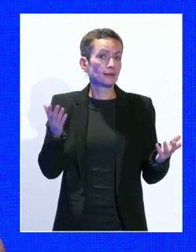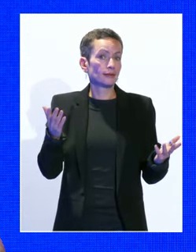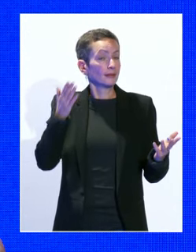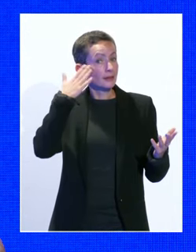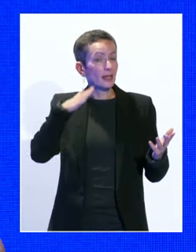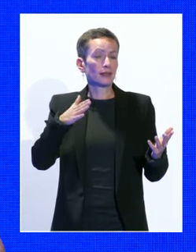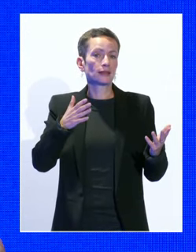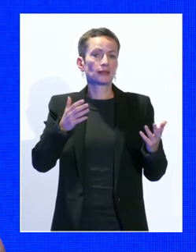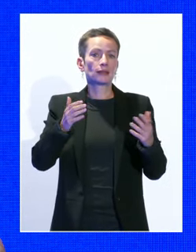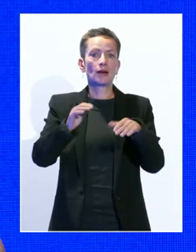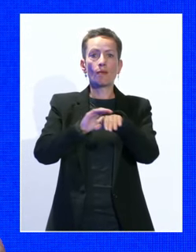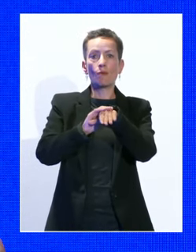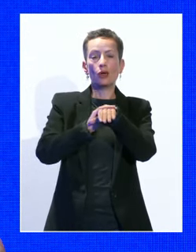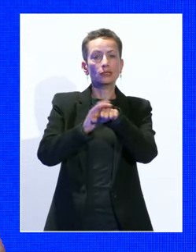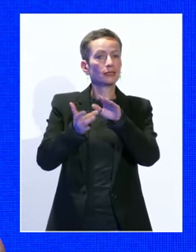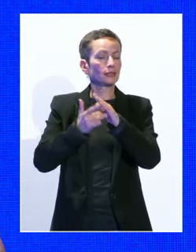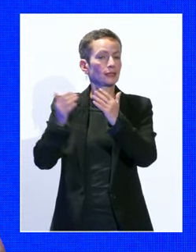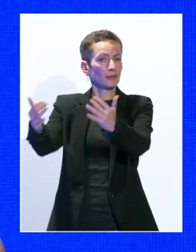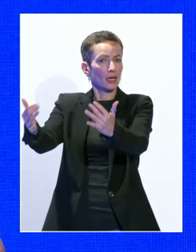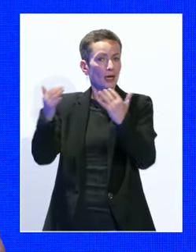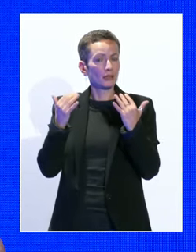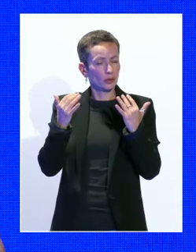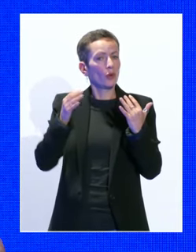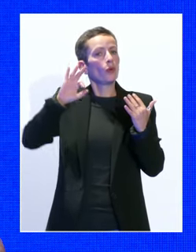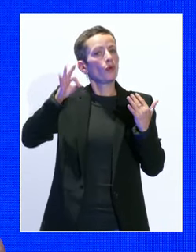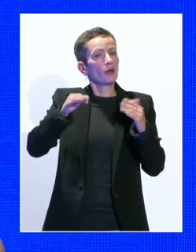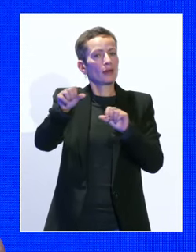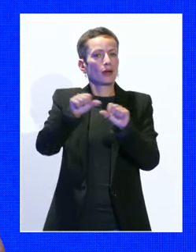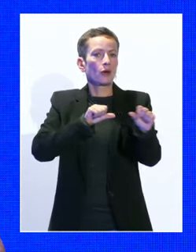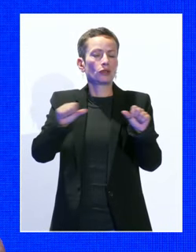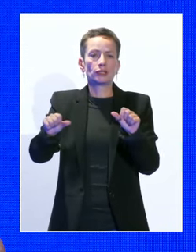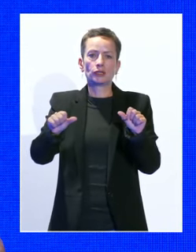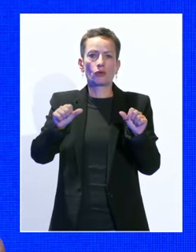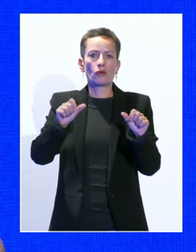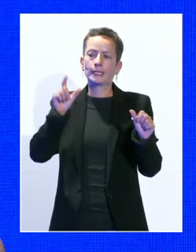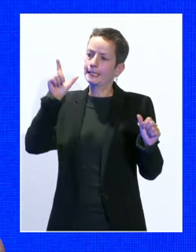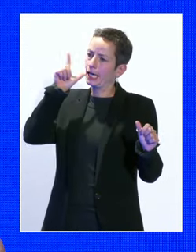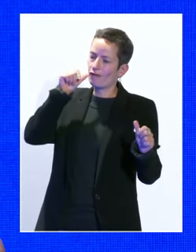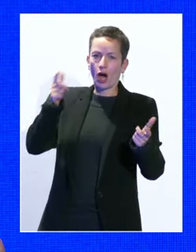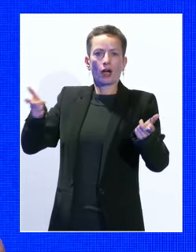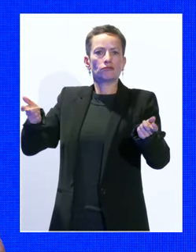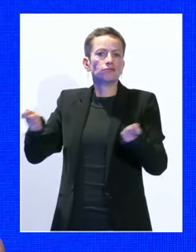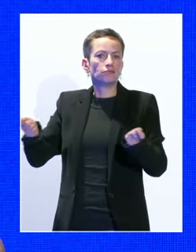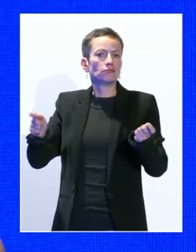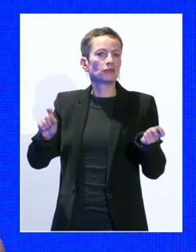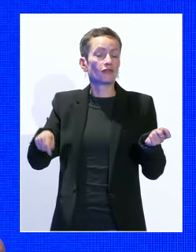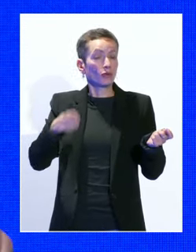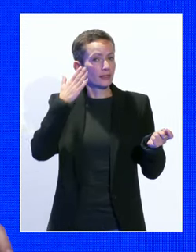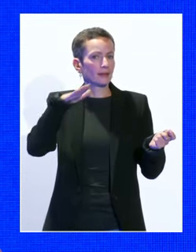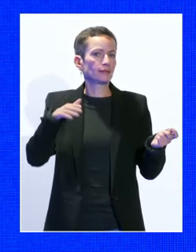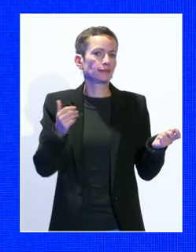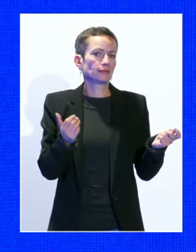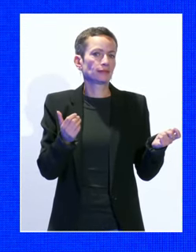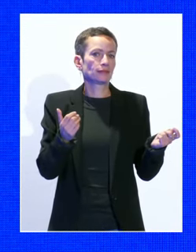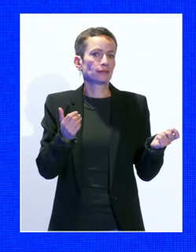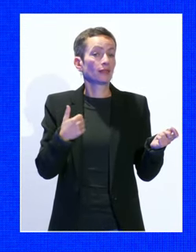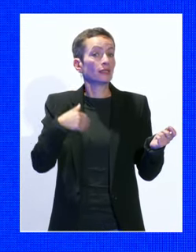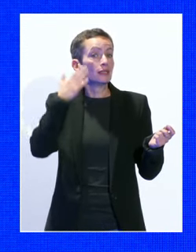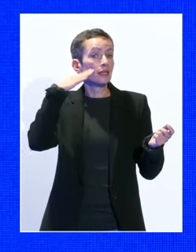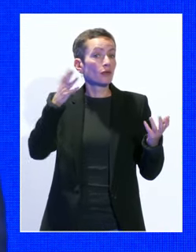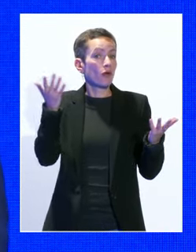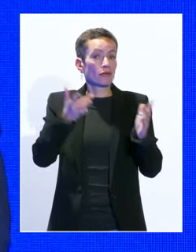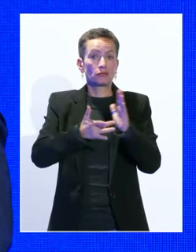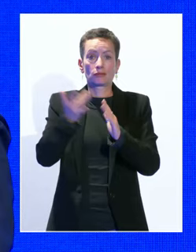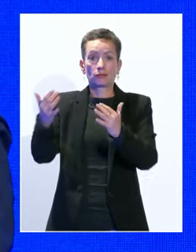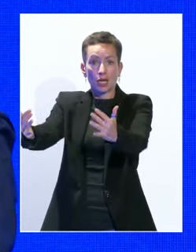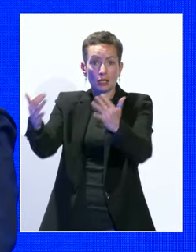avoir de politique d'immigration si elle ne s'accompagne pas d'un vrai effort de régulation. Je sais très bien que la question de